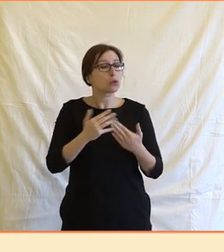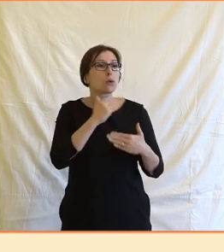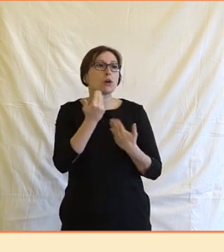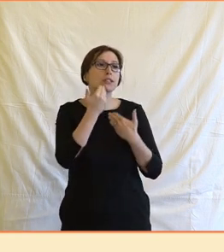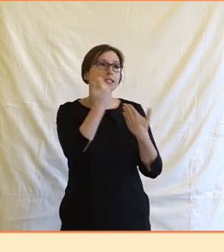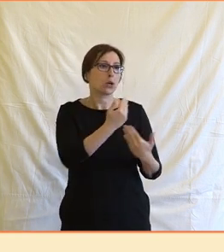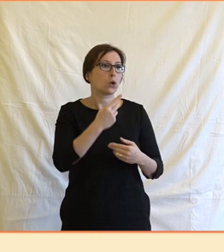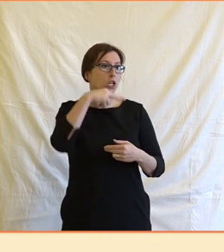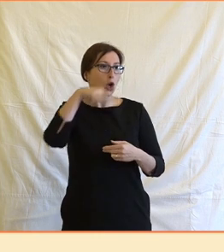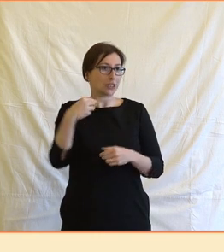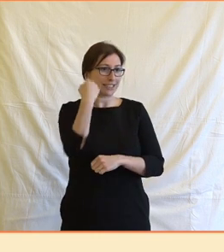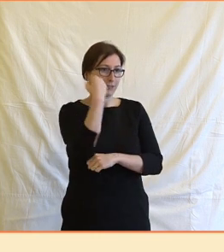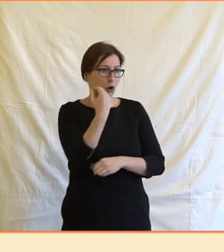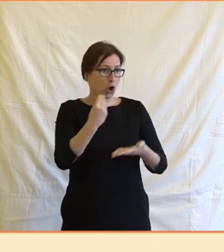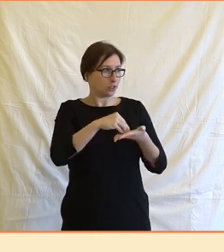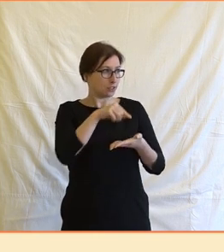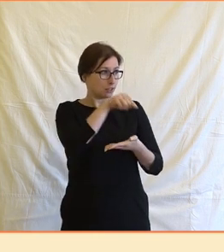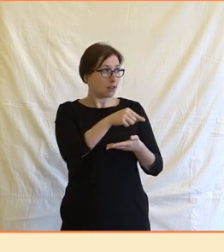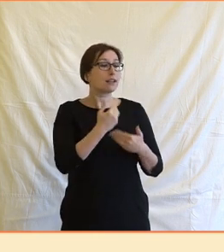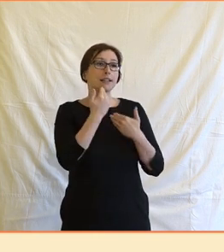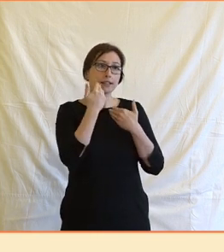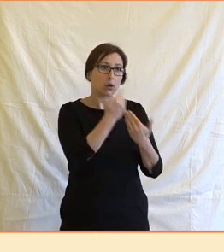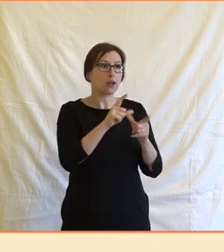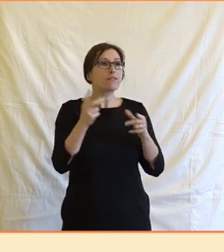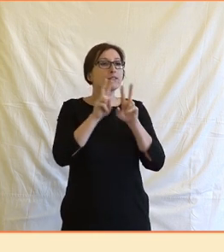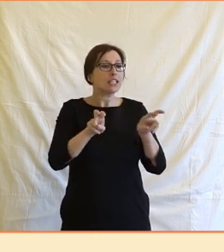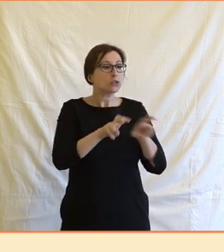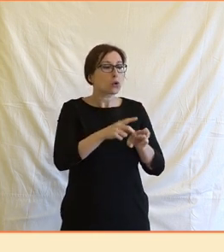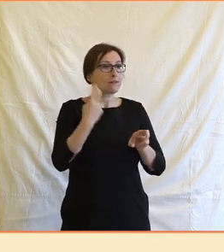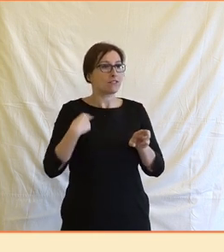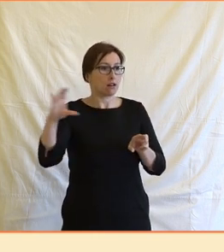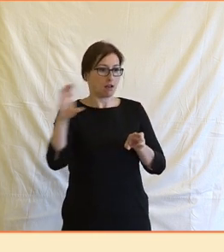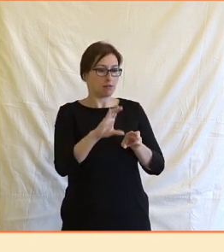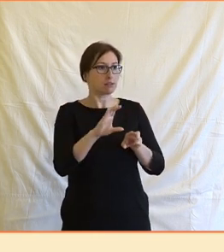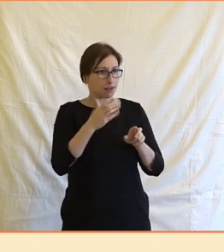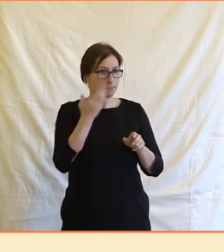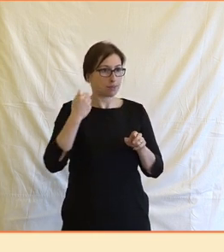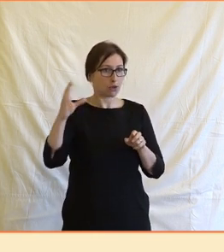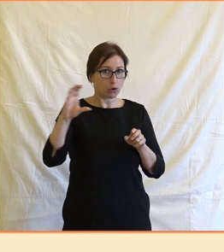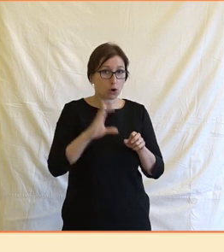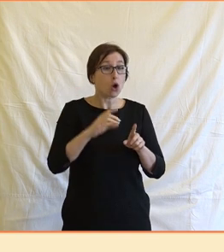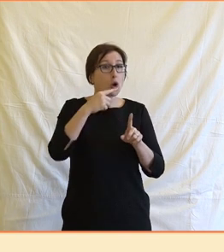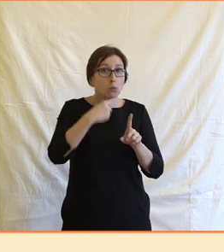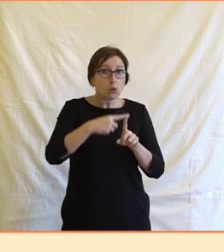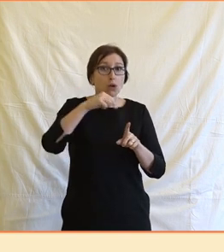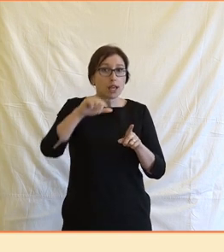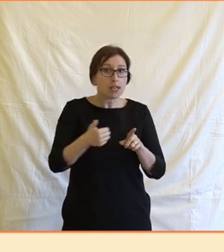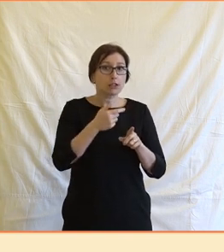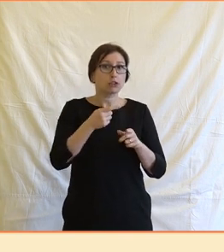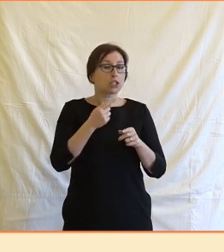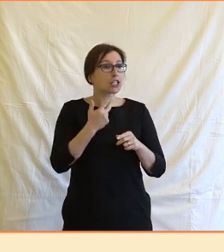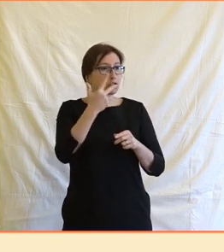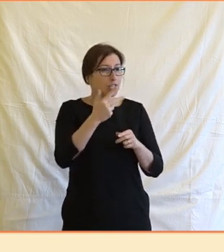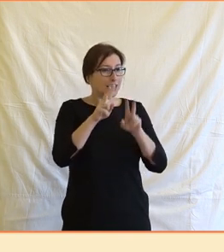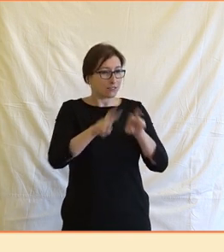že nejenže uskutečnili a podpořili tento výzkum, který pokračuje v té řadě tří unikátních